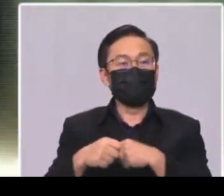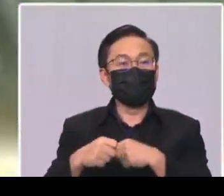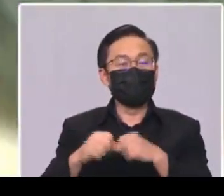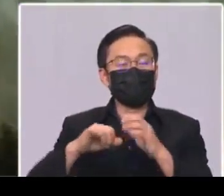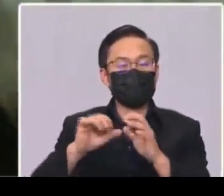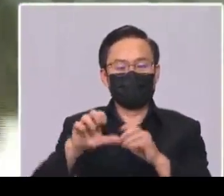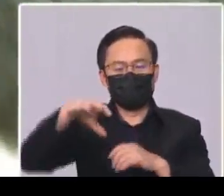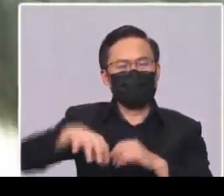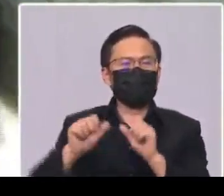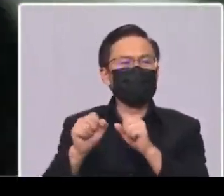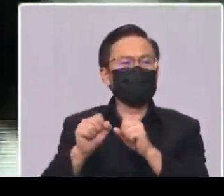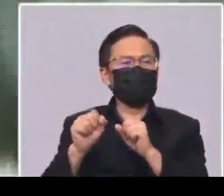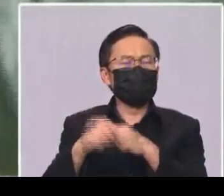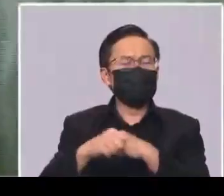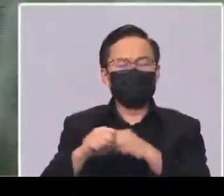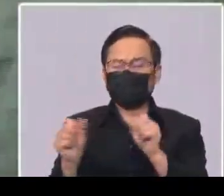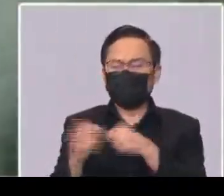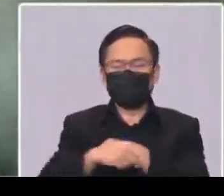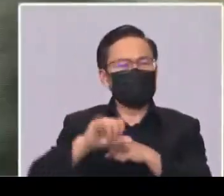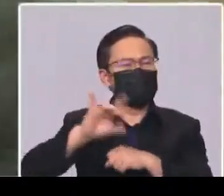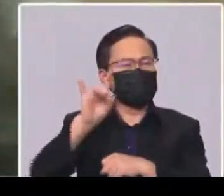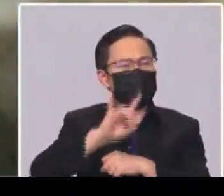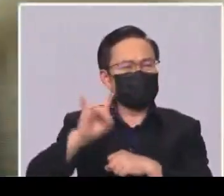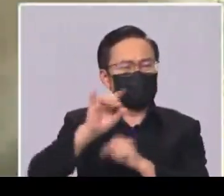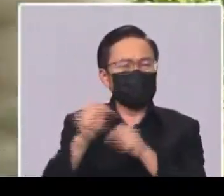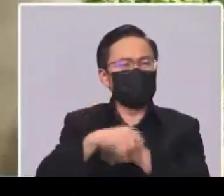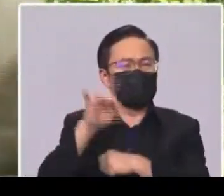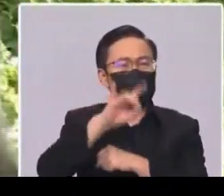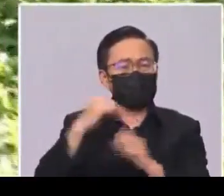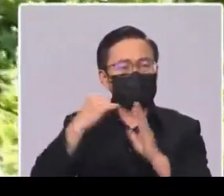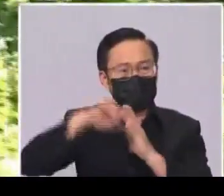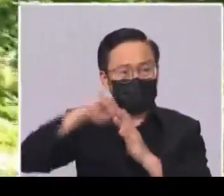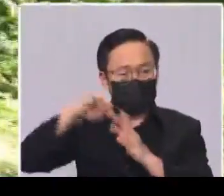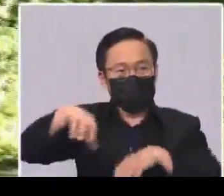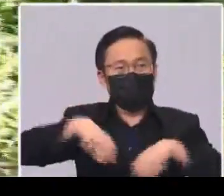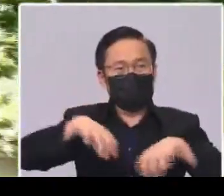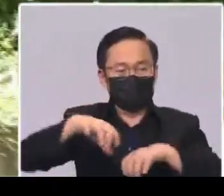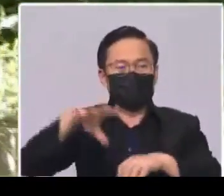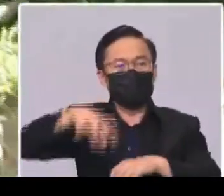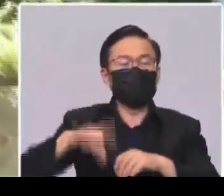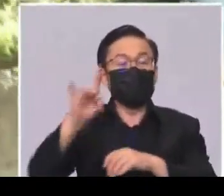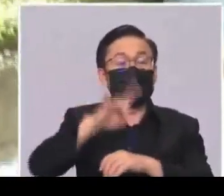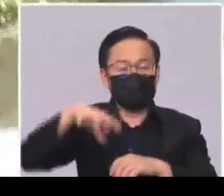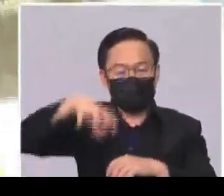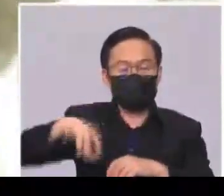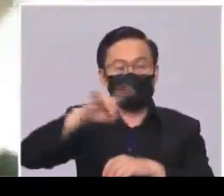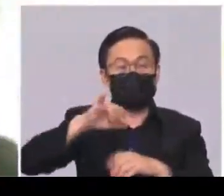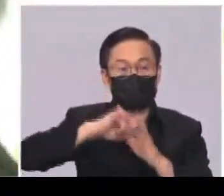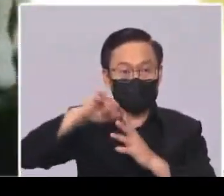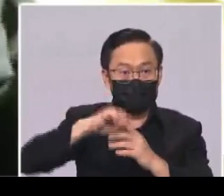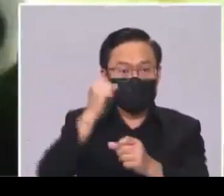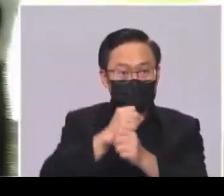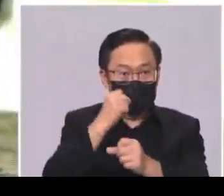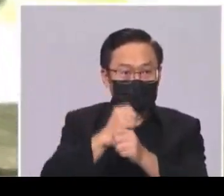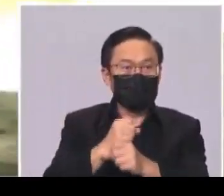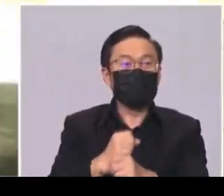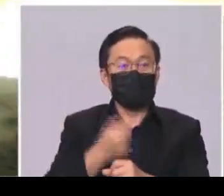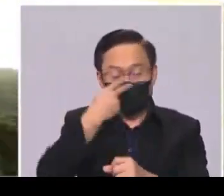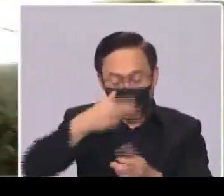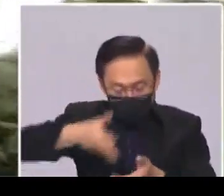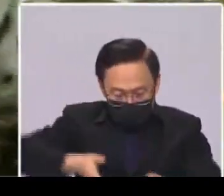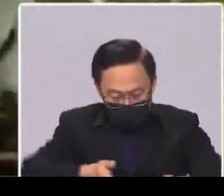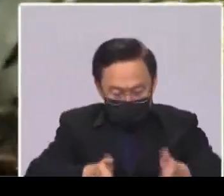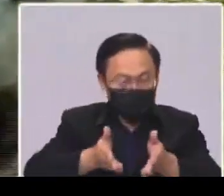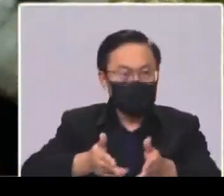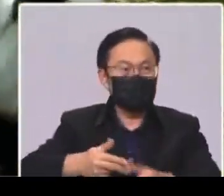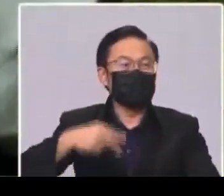ปลูกต้นไผ่ทะแมงน้ำสร้างลำธารน้ำแข็งนะฮะอันนั้นน้ำแข็งกินได้นะเพราะไปตีมันหวานด้วยนะฮะเออเออนี่นะ